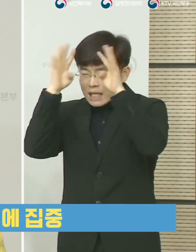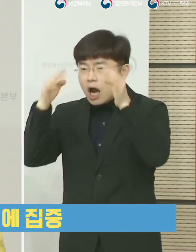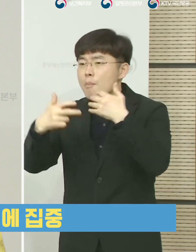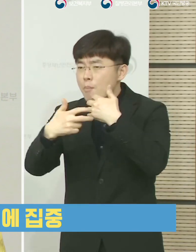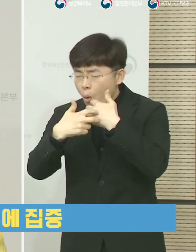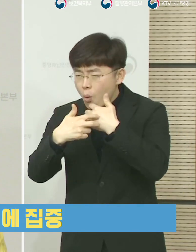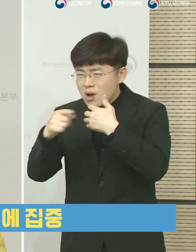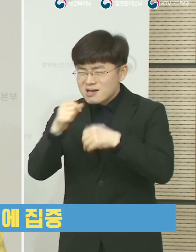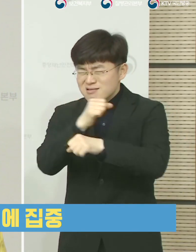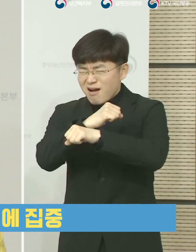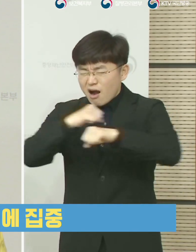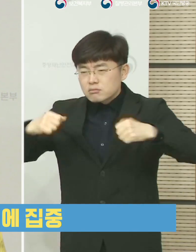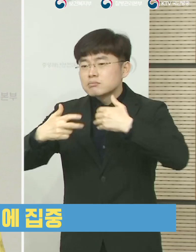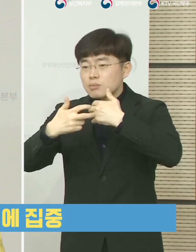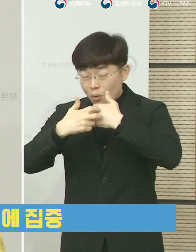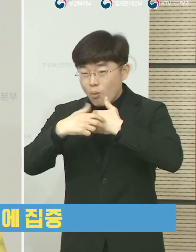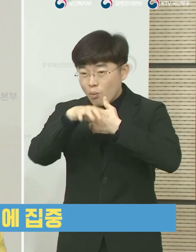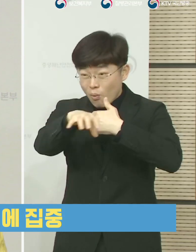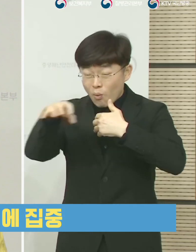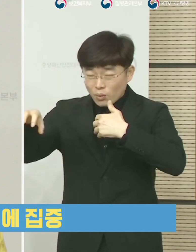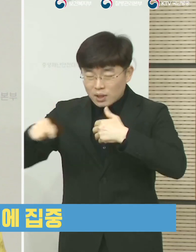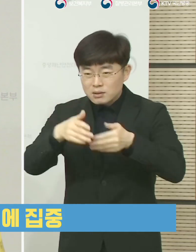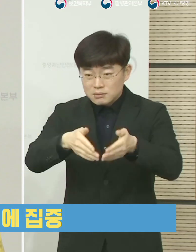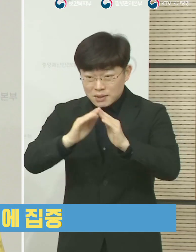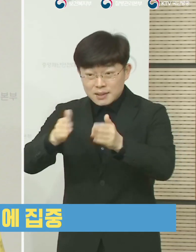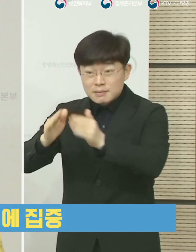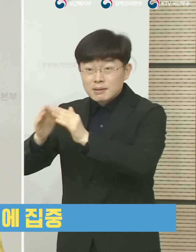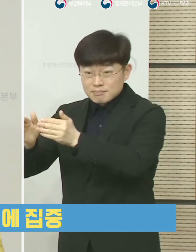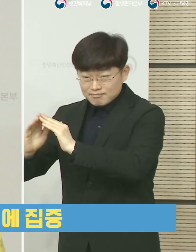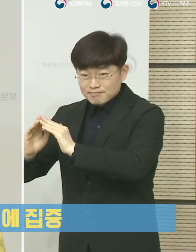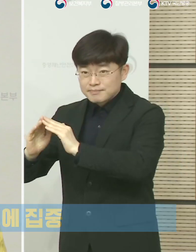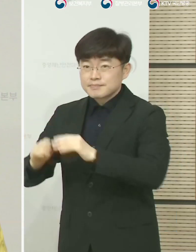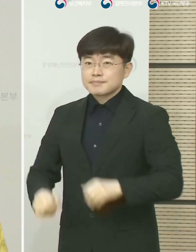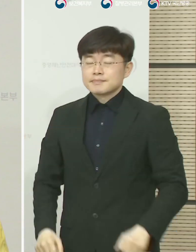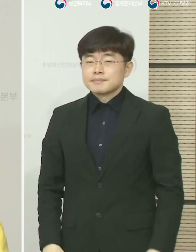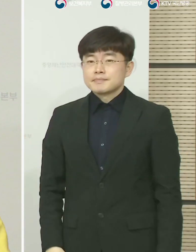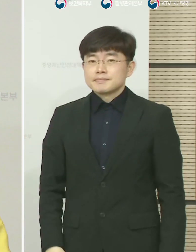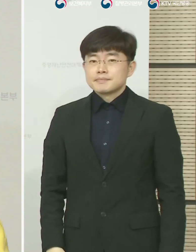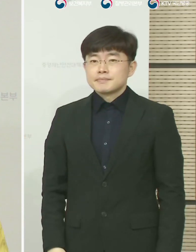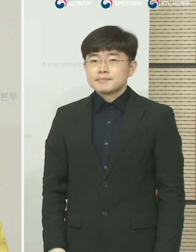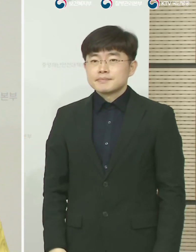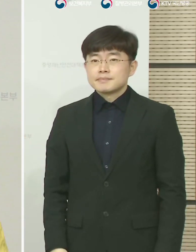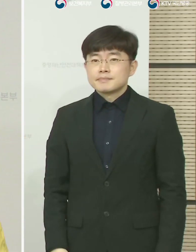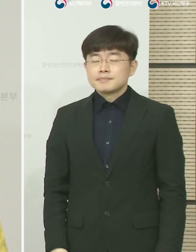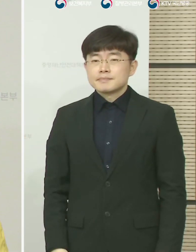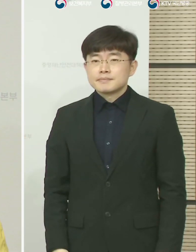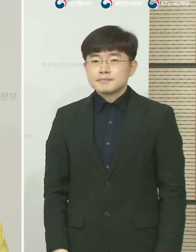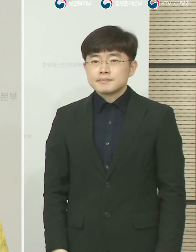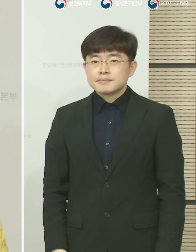종합병원이나 큰 이제 대학병원들에 대부분 다 집중이 되어 있습니다. 그래서 이러한